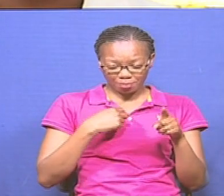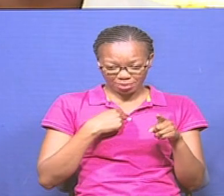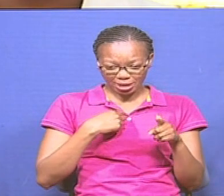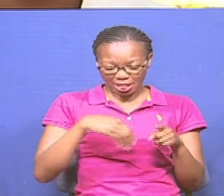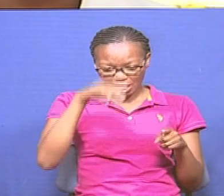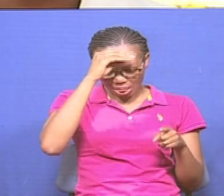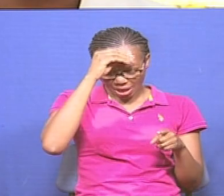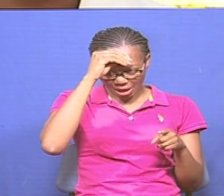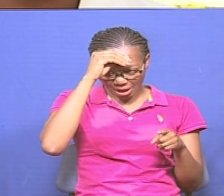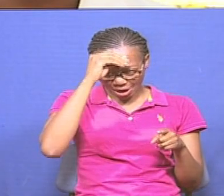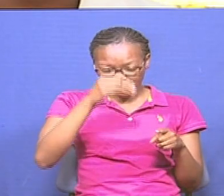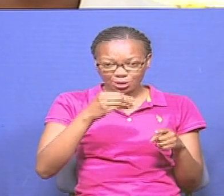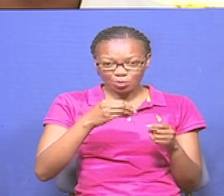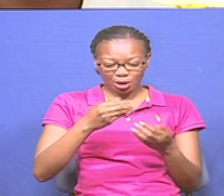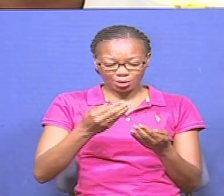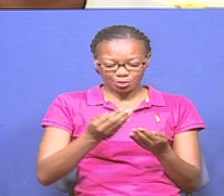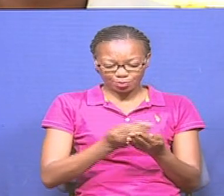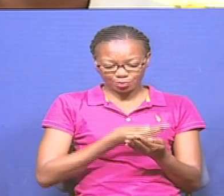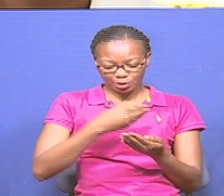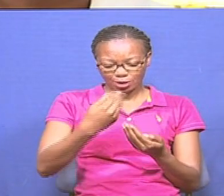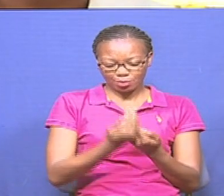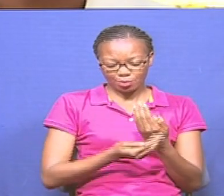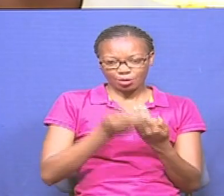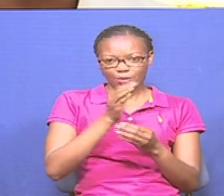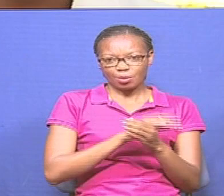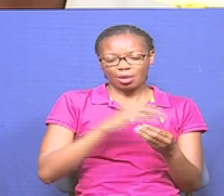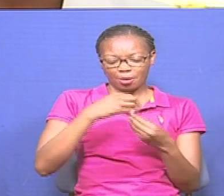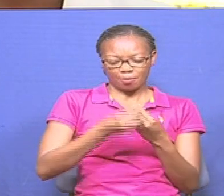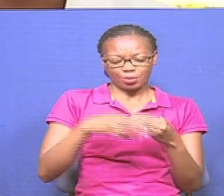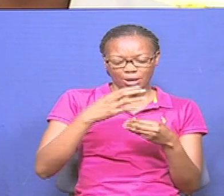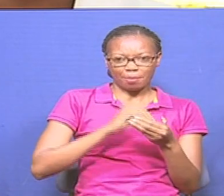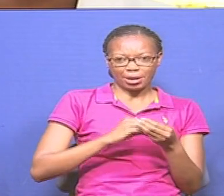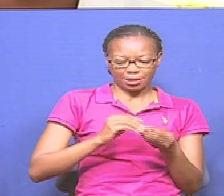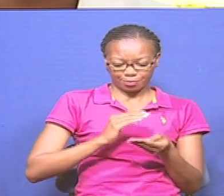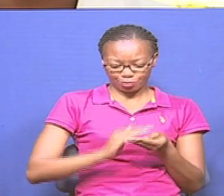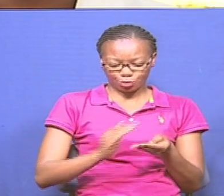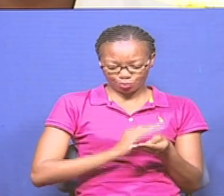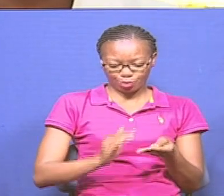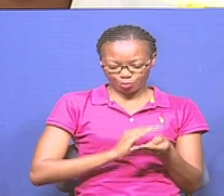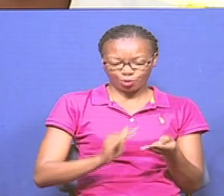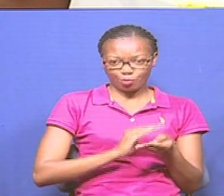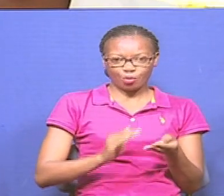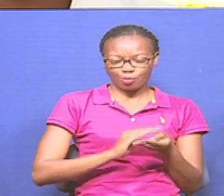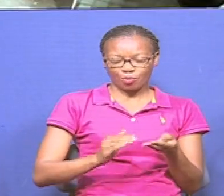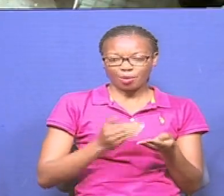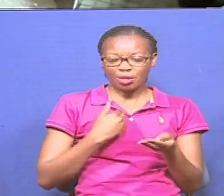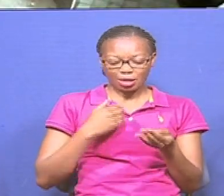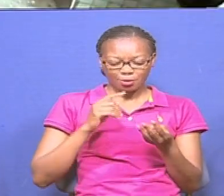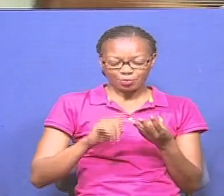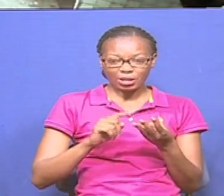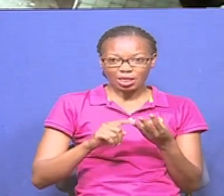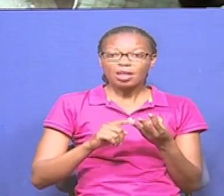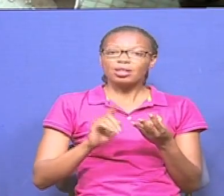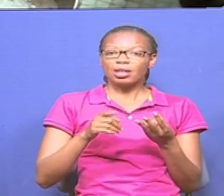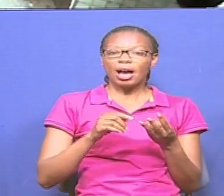nimesoma kuwa naweza tengeneza banana crisps kutoka tu kwa lile nini ile ndizi, na pia tunaweza tengeneza